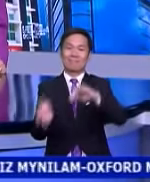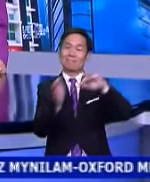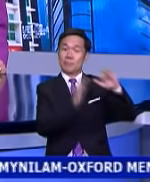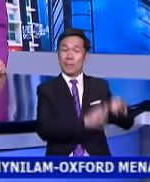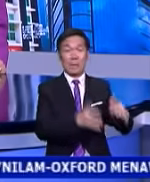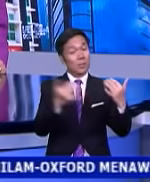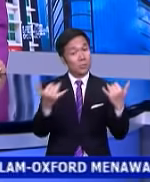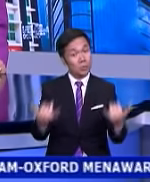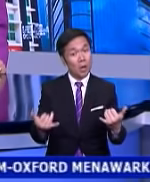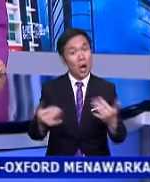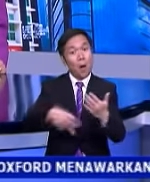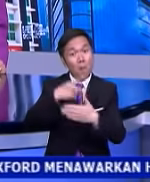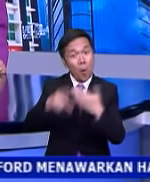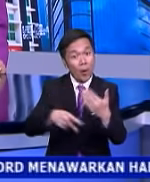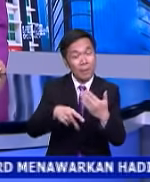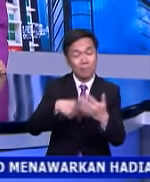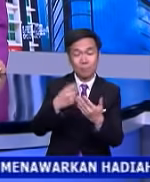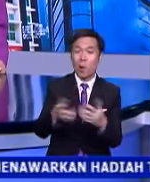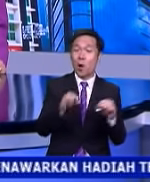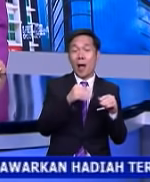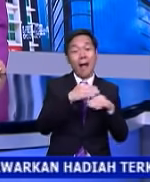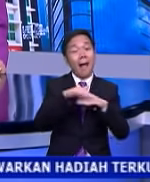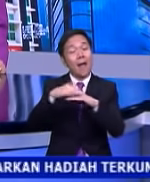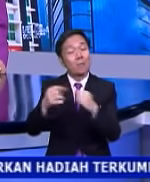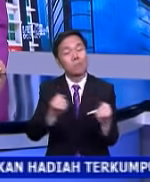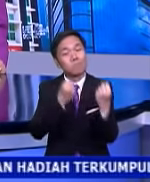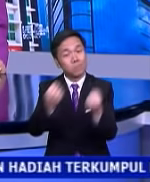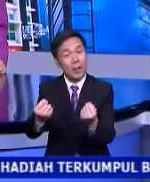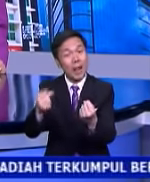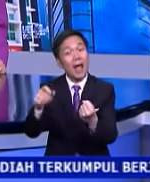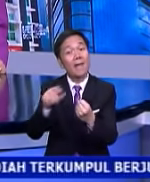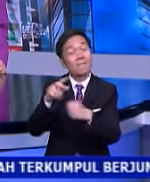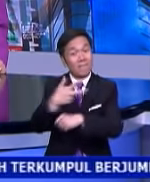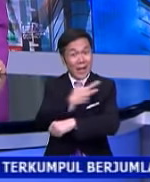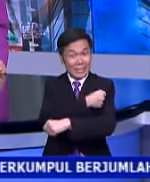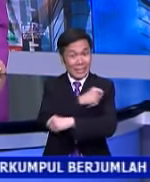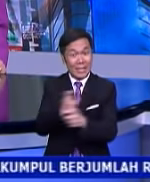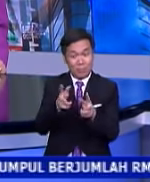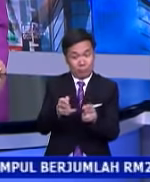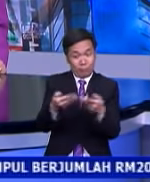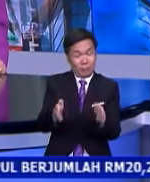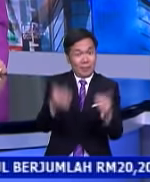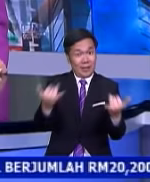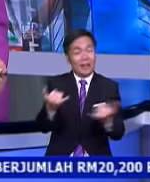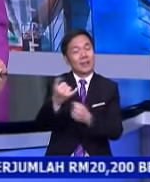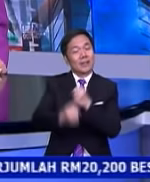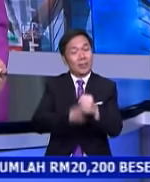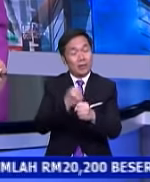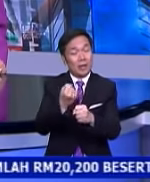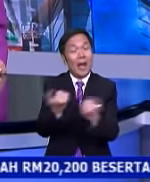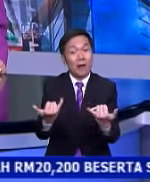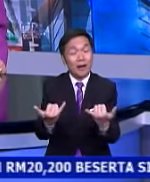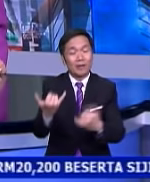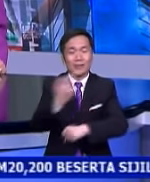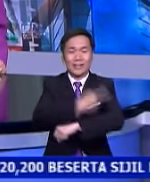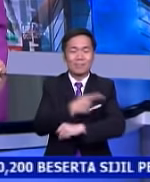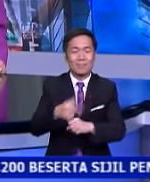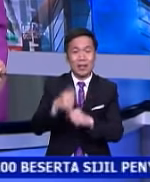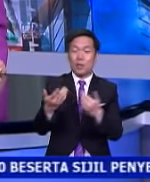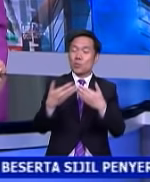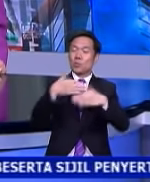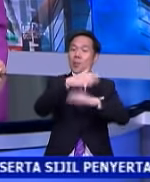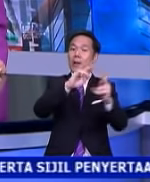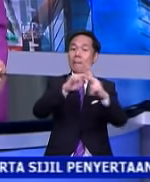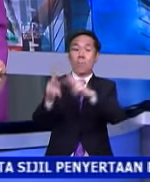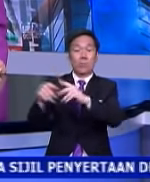Sebenarnya hari ini program mobilisasi vaksin komuniti atau MOVAC dilancarkan di seluruh negara memfokuskan masyarakat luar bandar atau